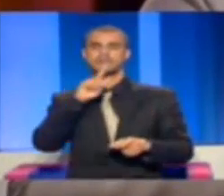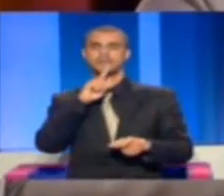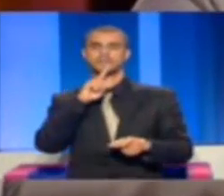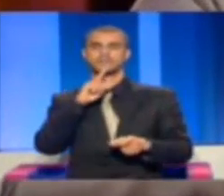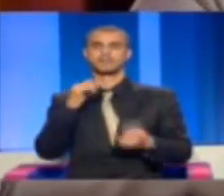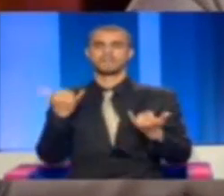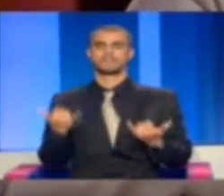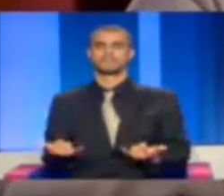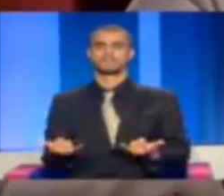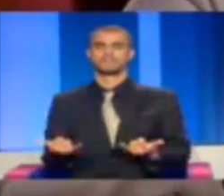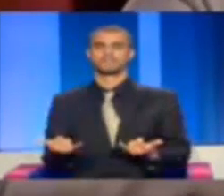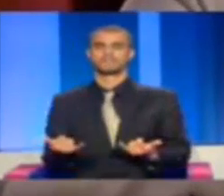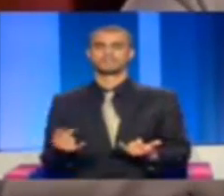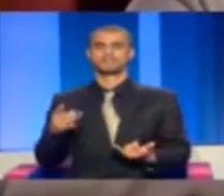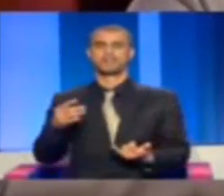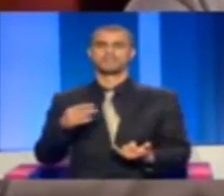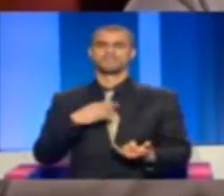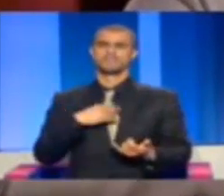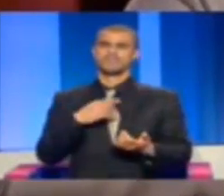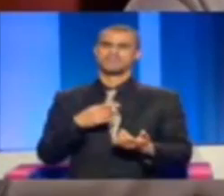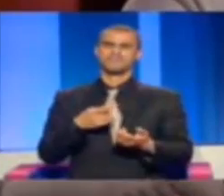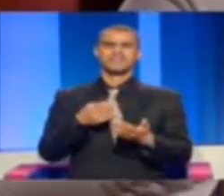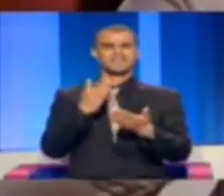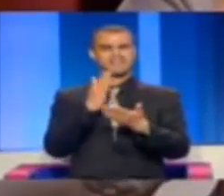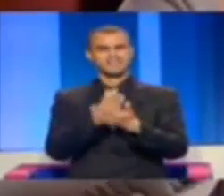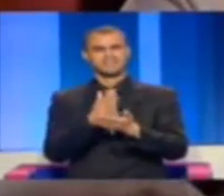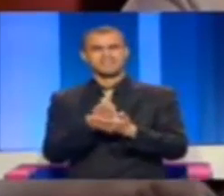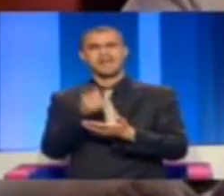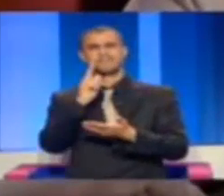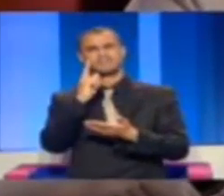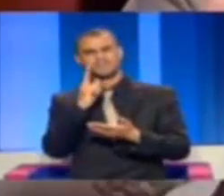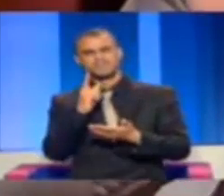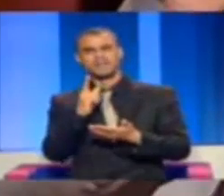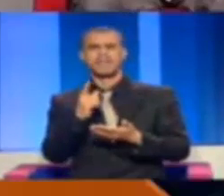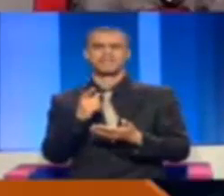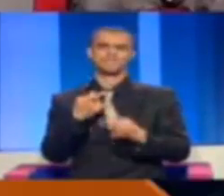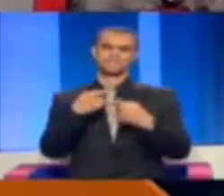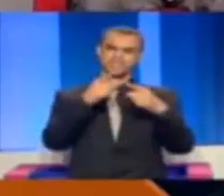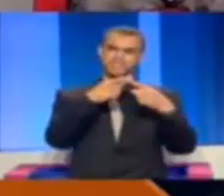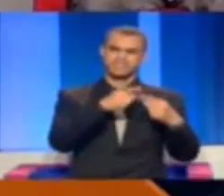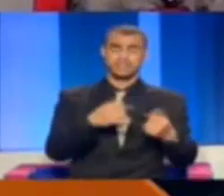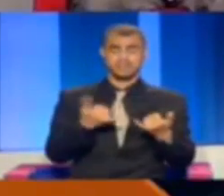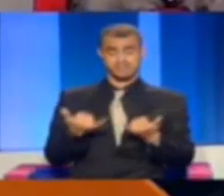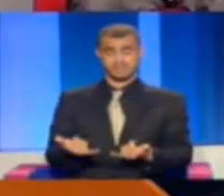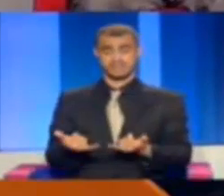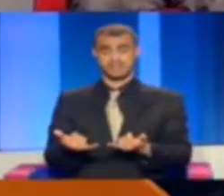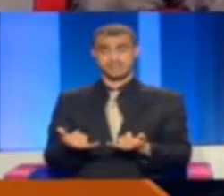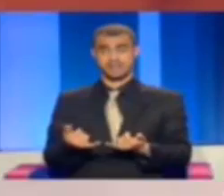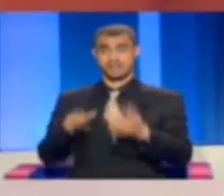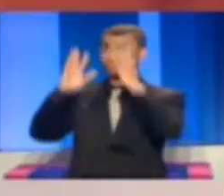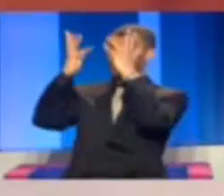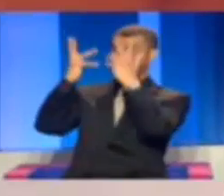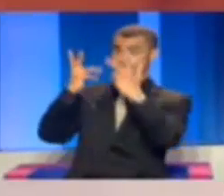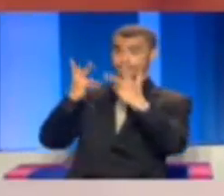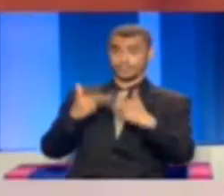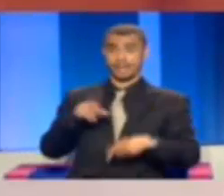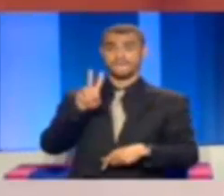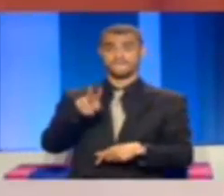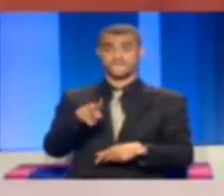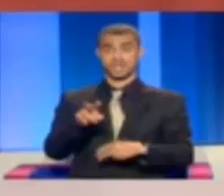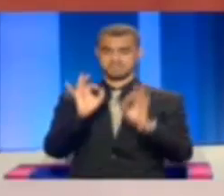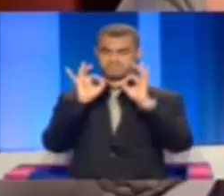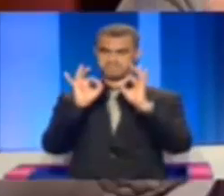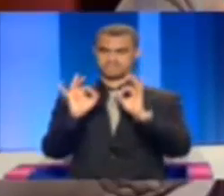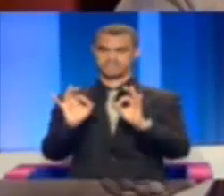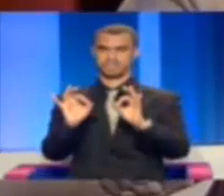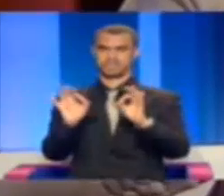مليون. كاين بناء على الاسباب طبعا اللي قال الدكتور اللي ومع، ولكن حنا رقم وطني محدد ما عندناش لانه لحد